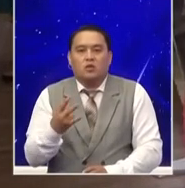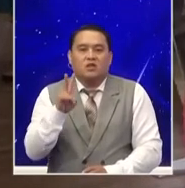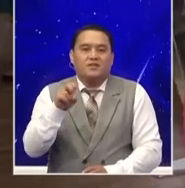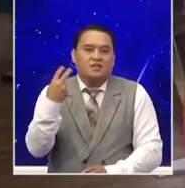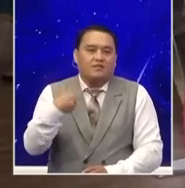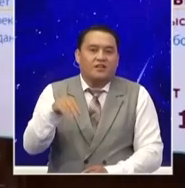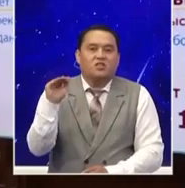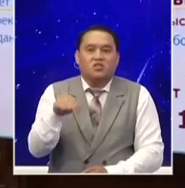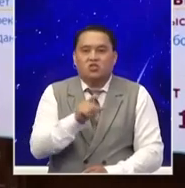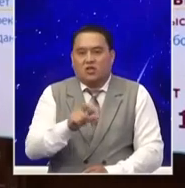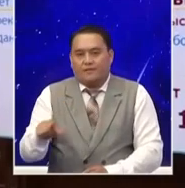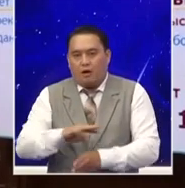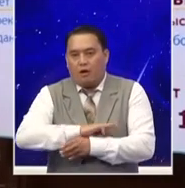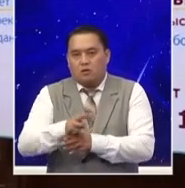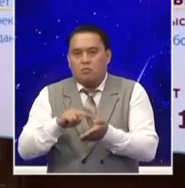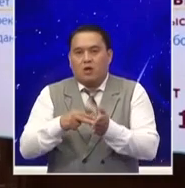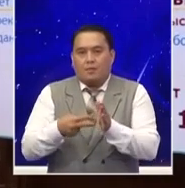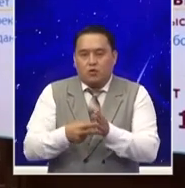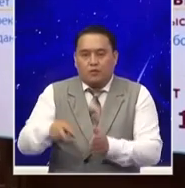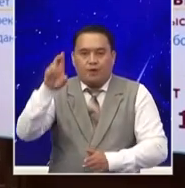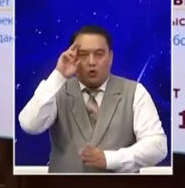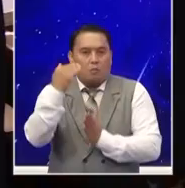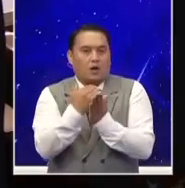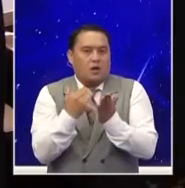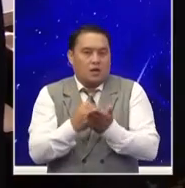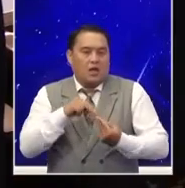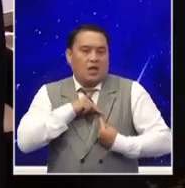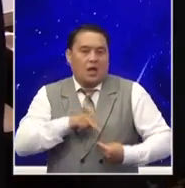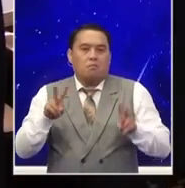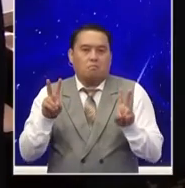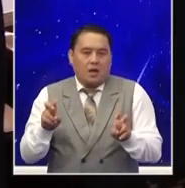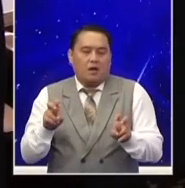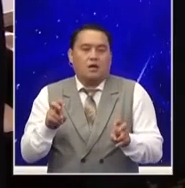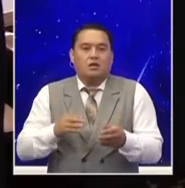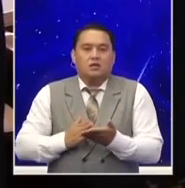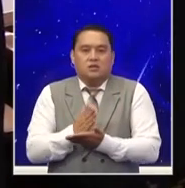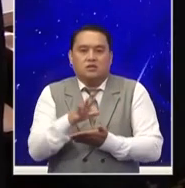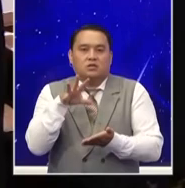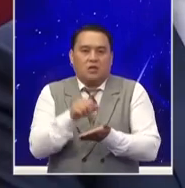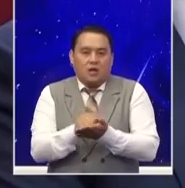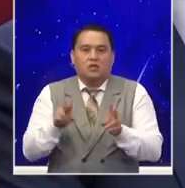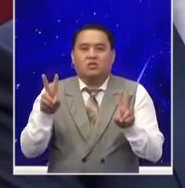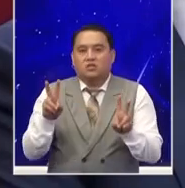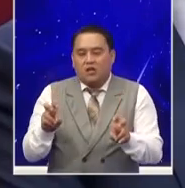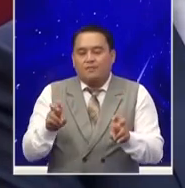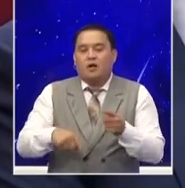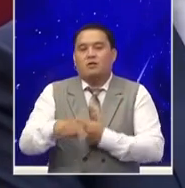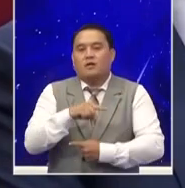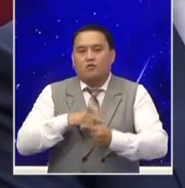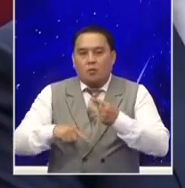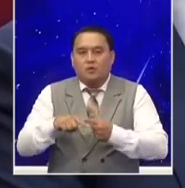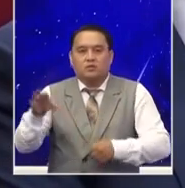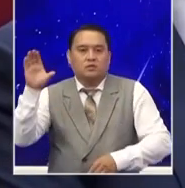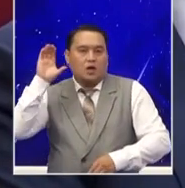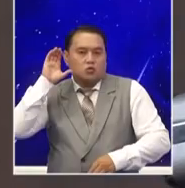1 220 000 человек. Столько граждан страны планируется охватить государственными программами, такими как Енбек, дорожная карта занятости и бизнеса. Глава Кабмина